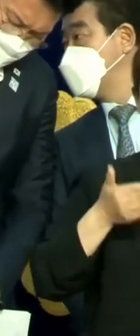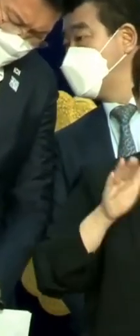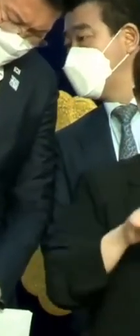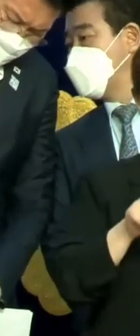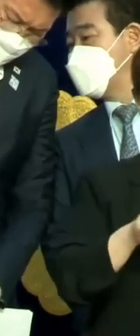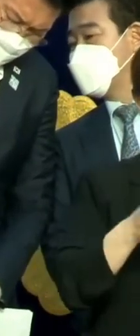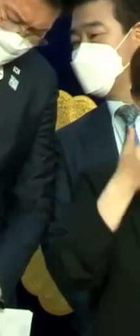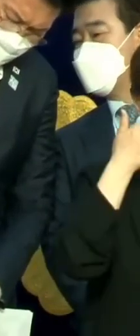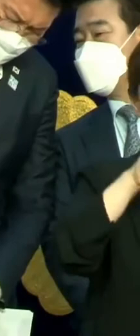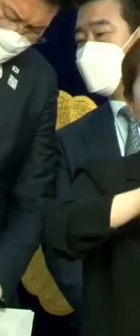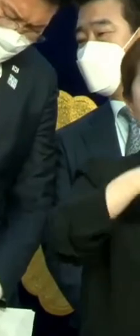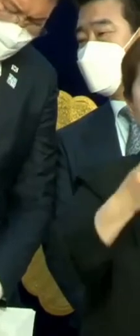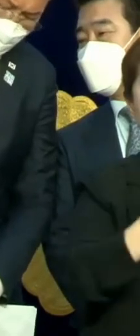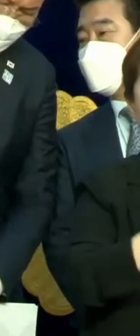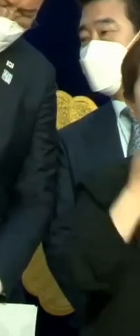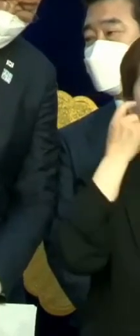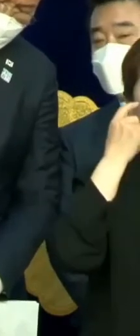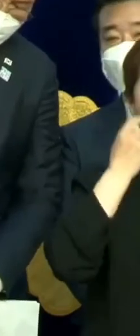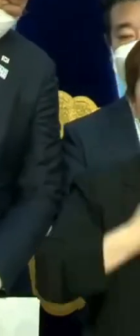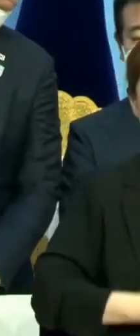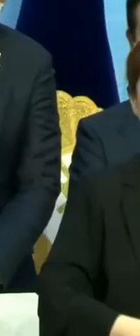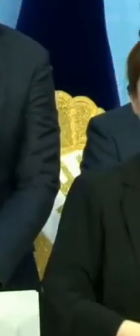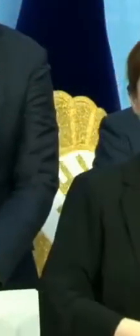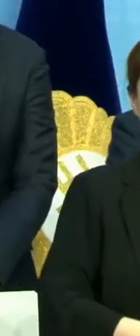이거는 분명히 바꿔줘야 된다고 생각합니다.